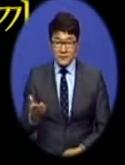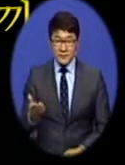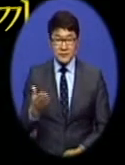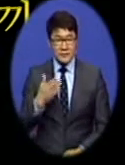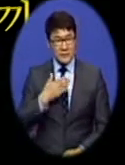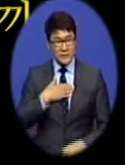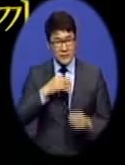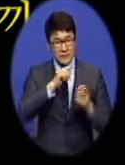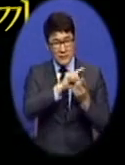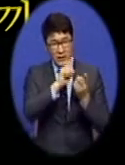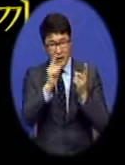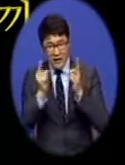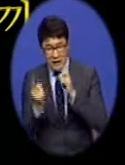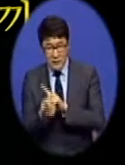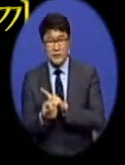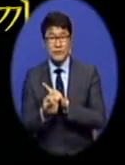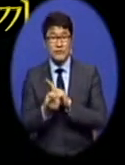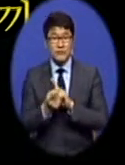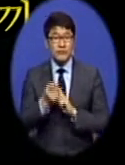사치였만 내 대신